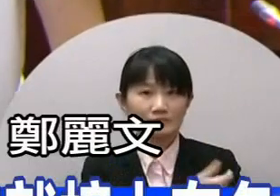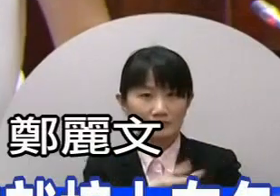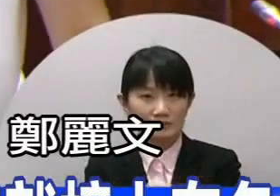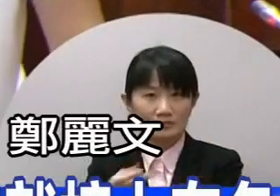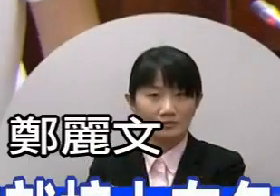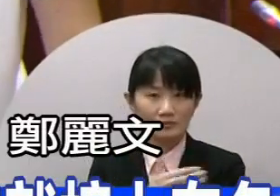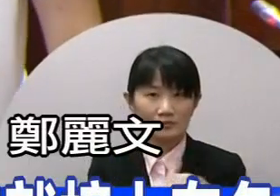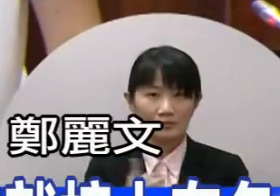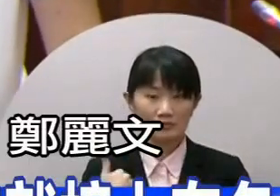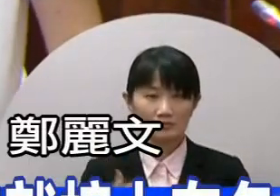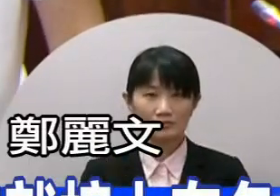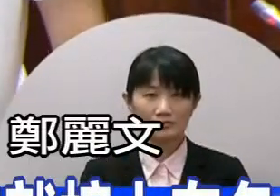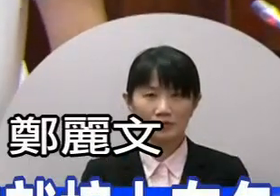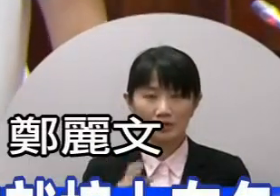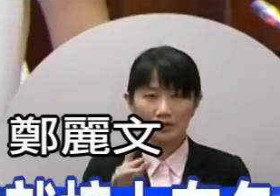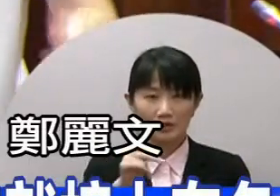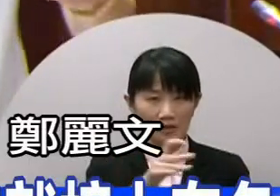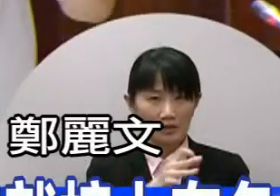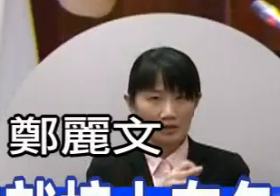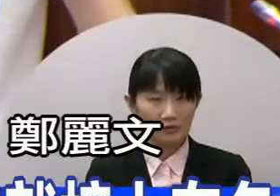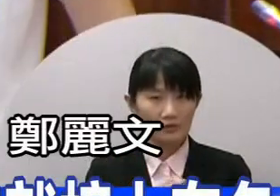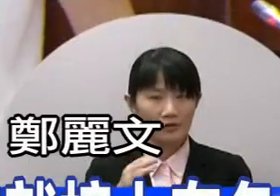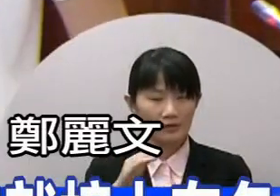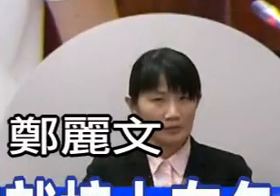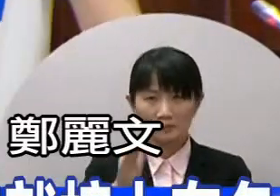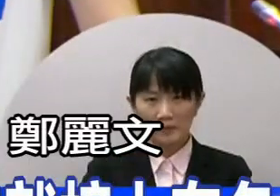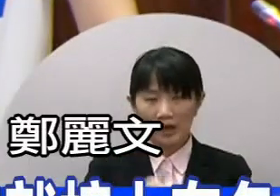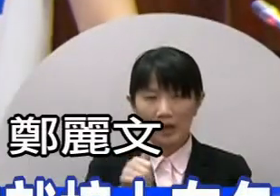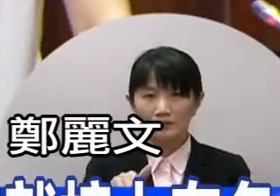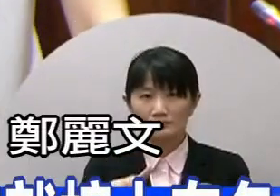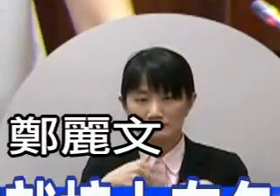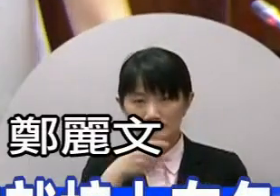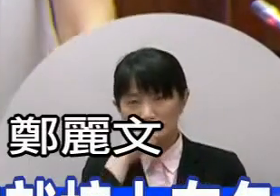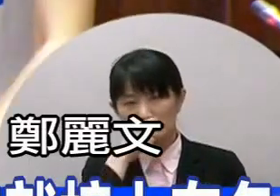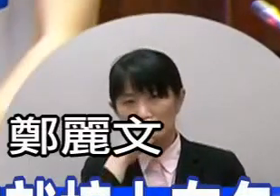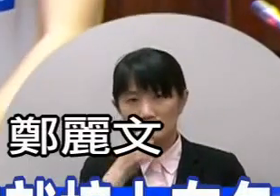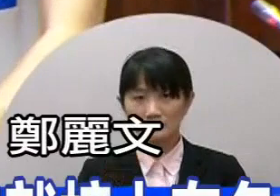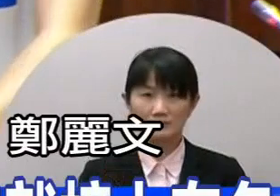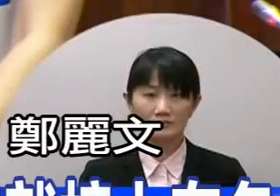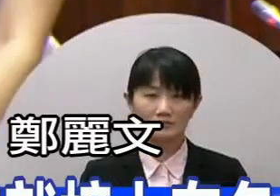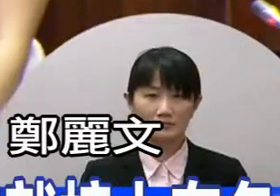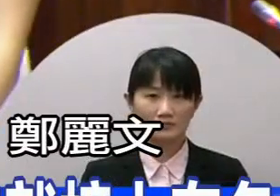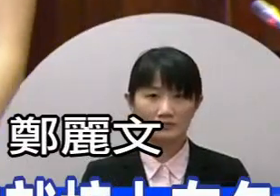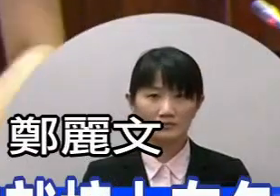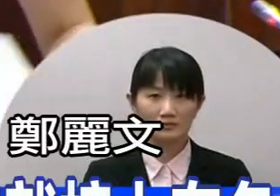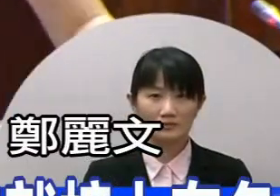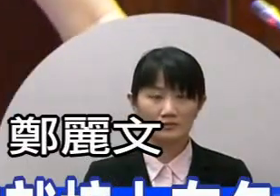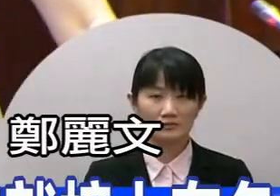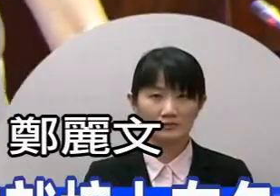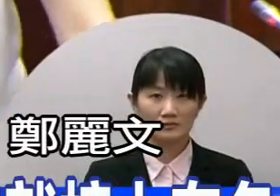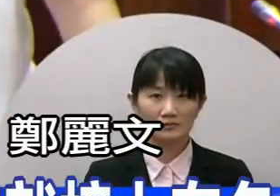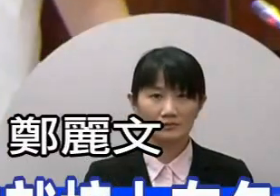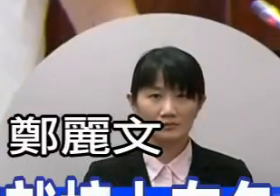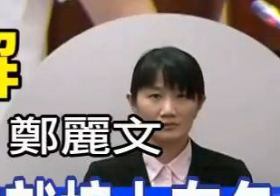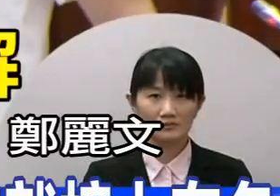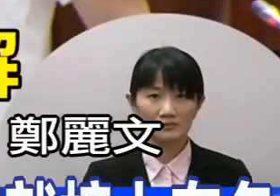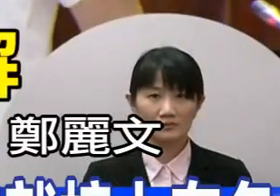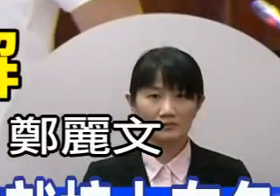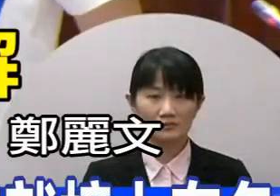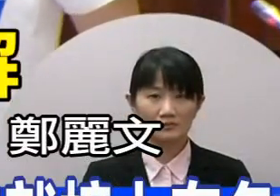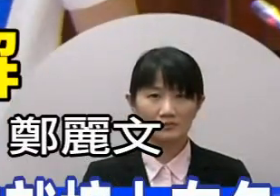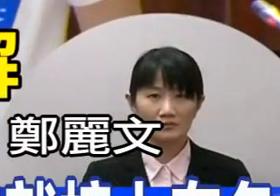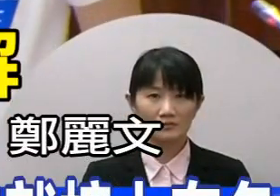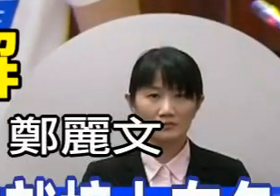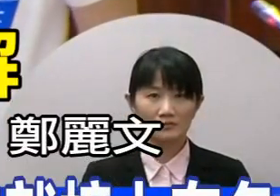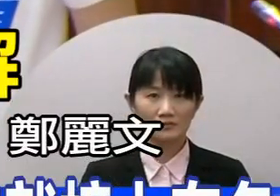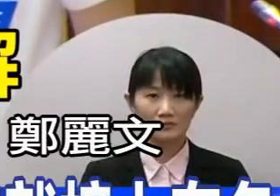么我们的科学家中研院院士做不下去的原因。 科学家还是要讲真话了，因为他们有科学的这